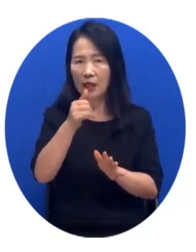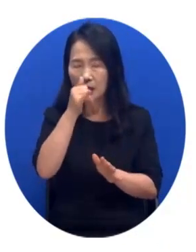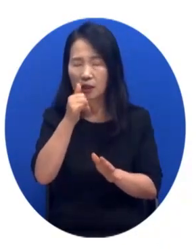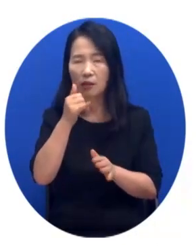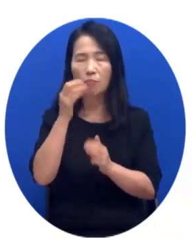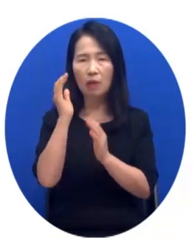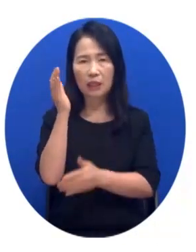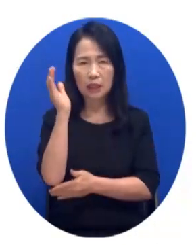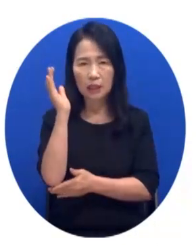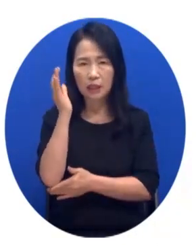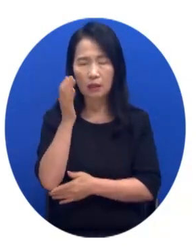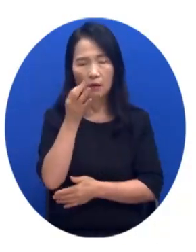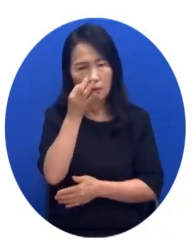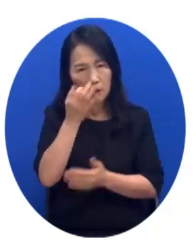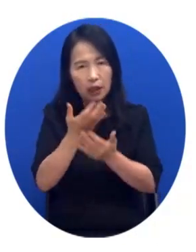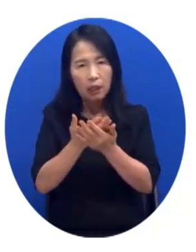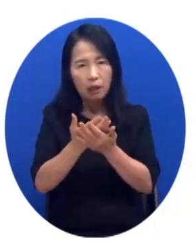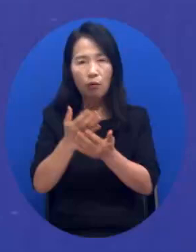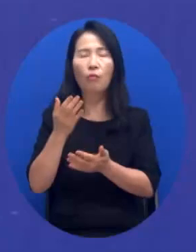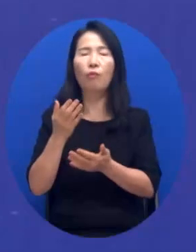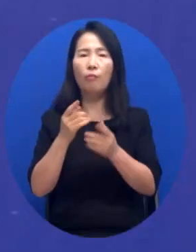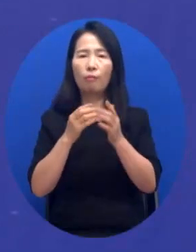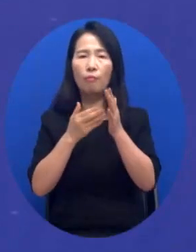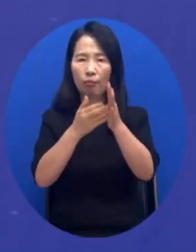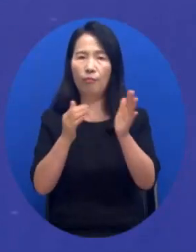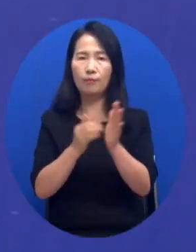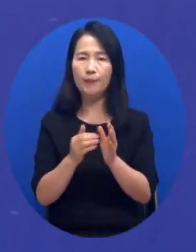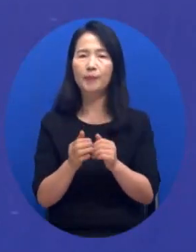보여야 할 것이라고 강조했습니다.